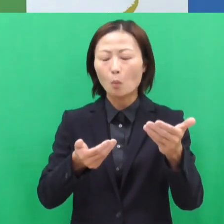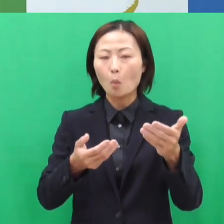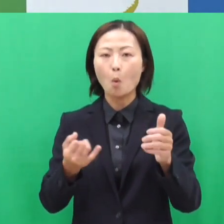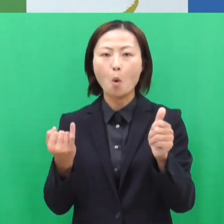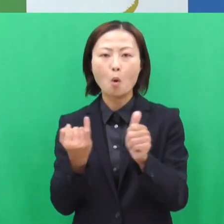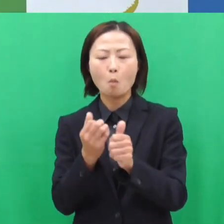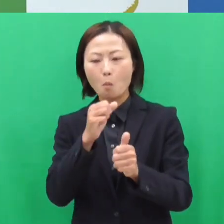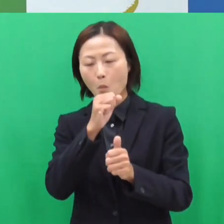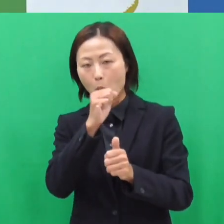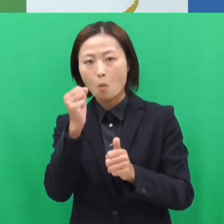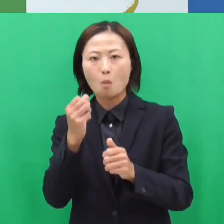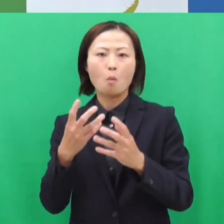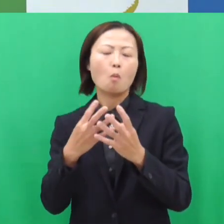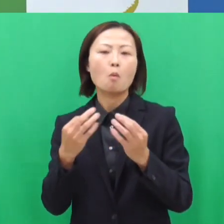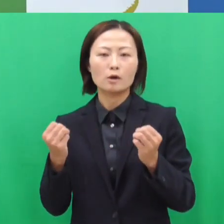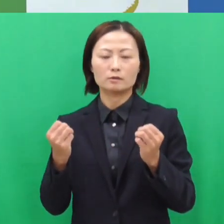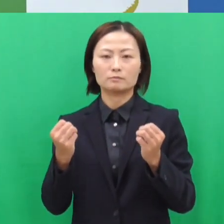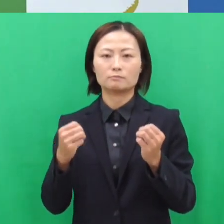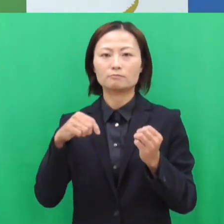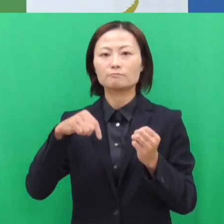そういう意味では